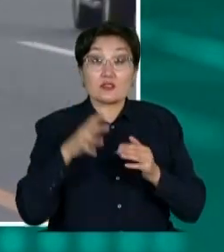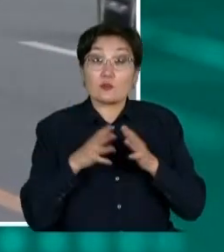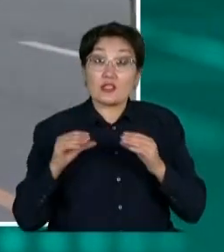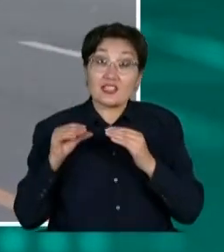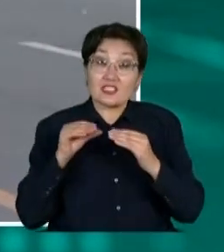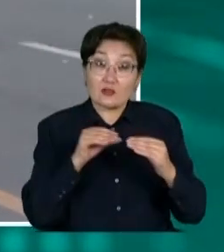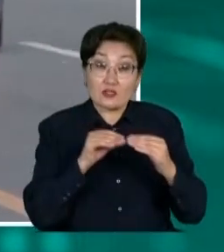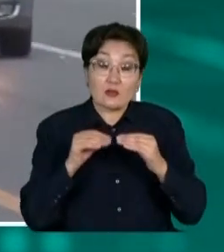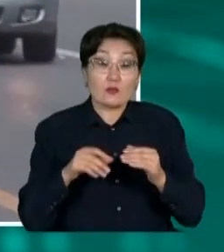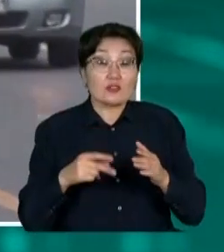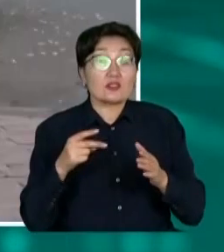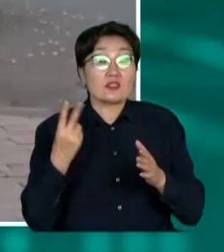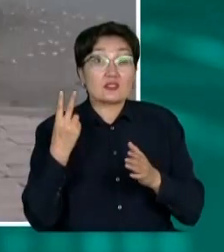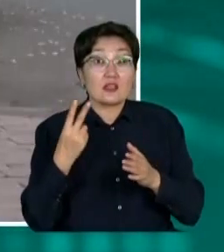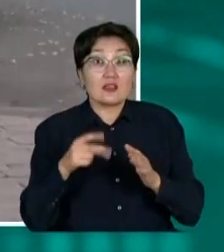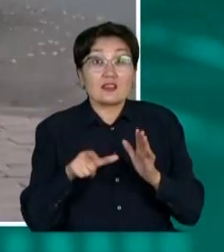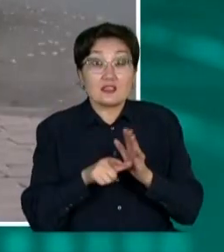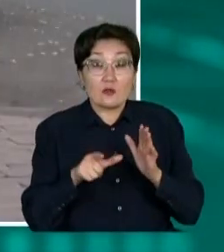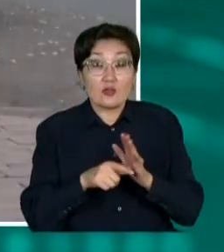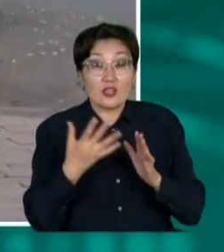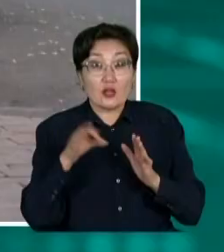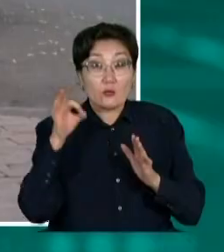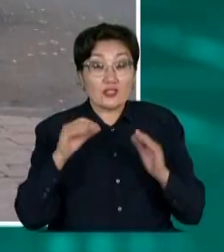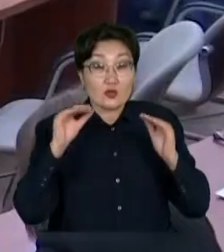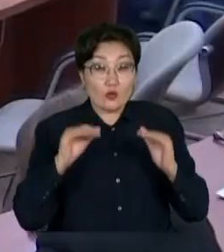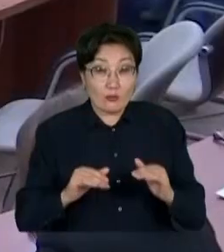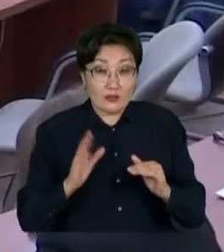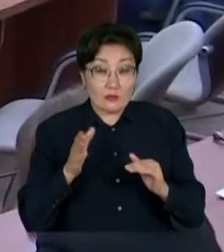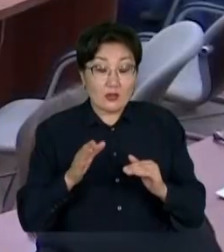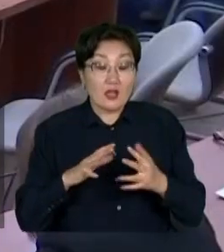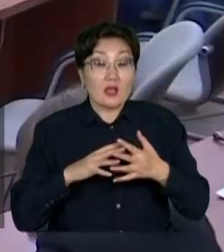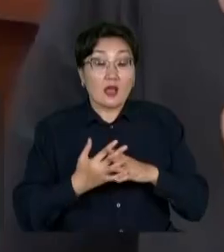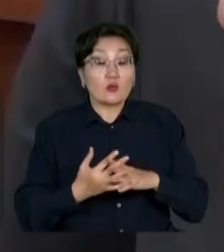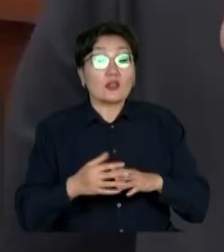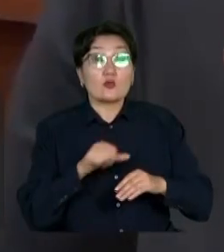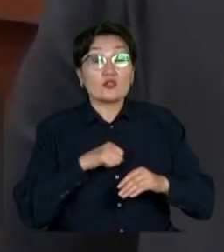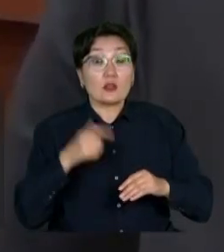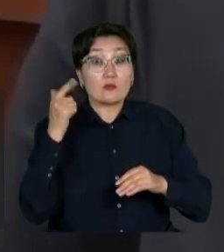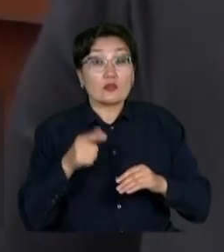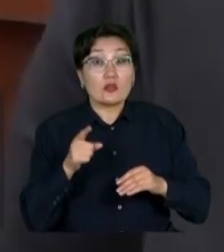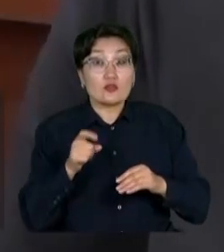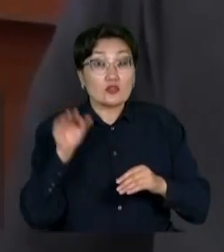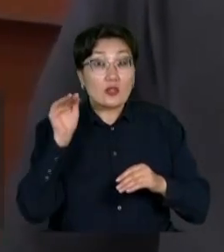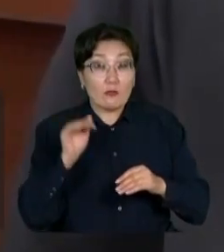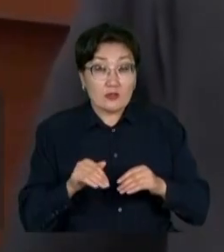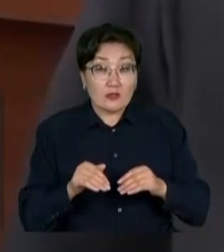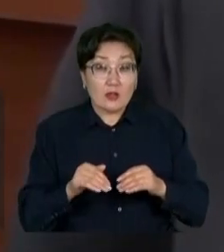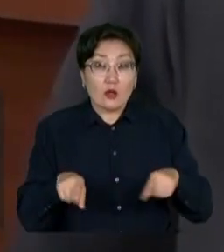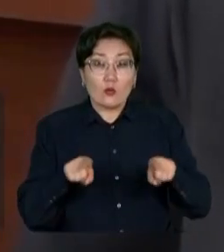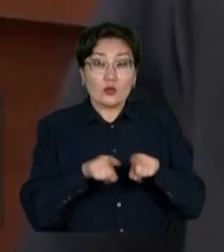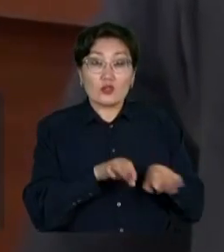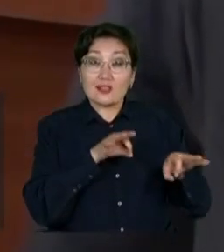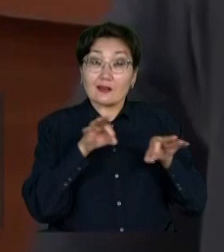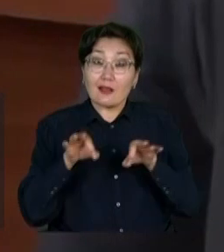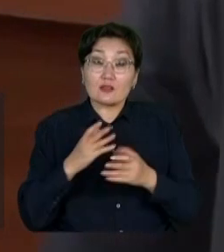темір тұлпарлардың берешегі 50%-ға дейін төмендетілмек. Ауылдарды өзіңіз білесіз, 100-ден 1000 ондай транспорт қазір